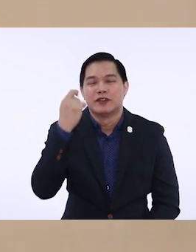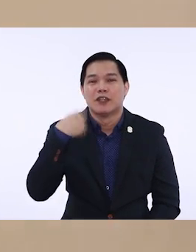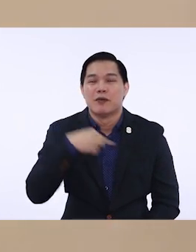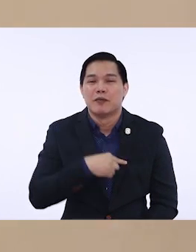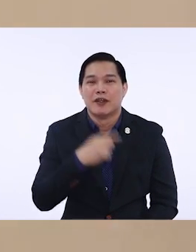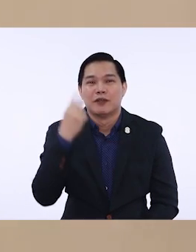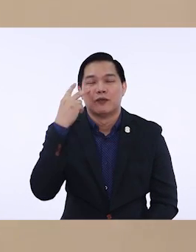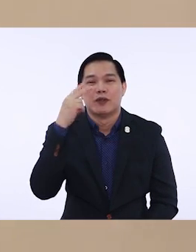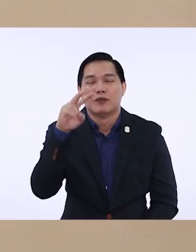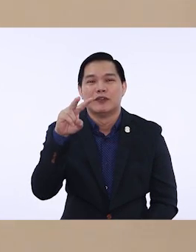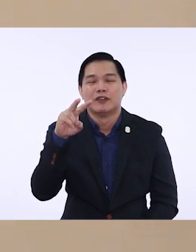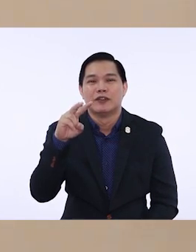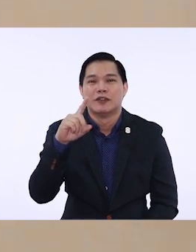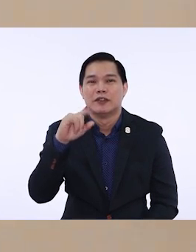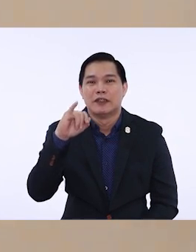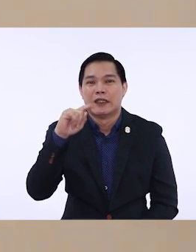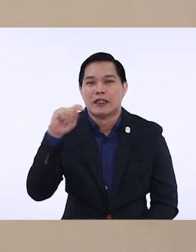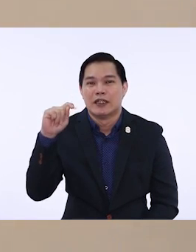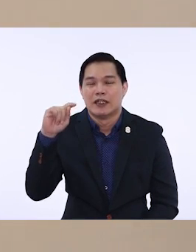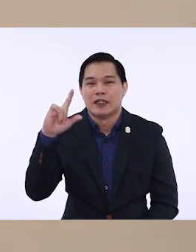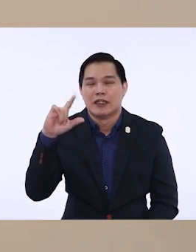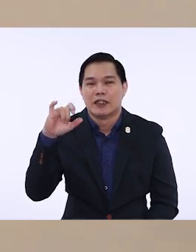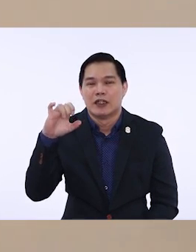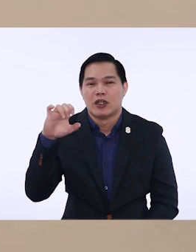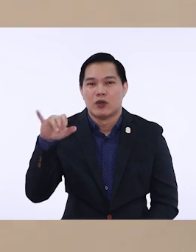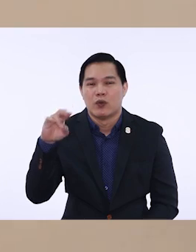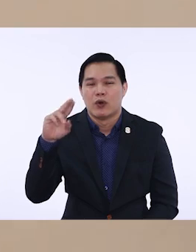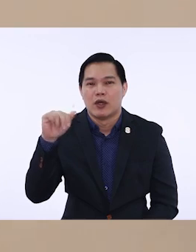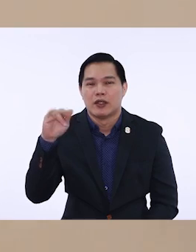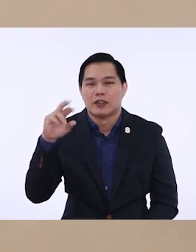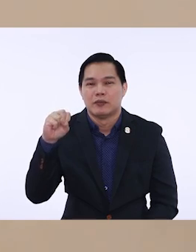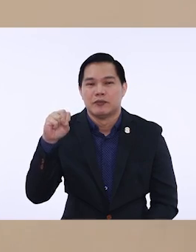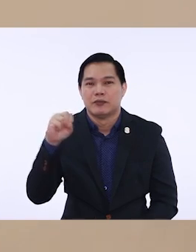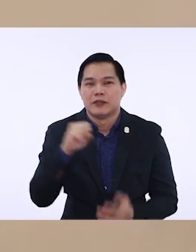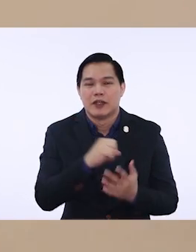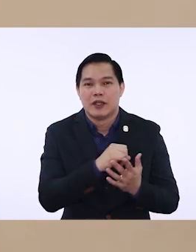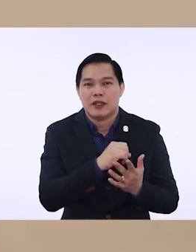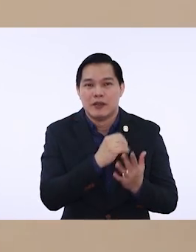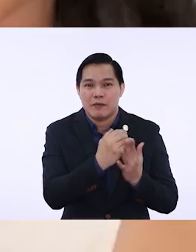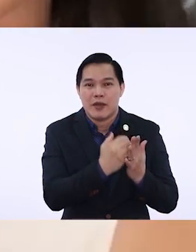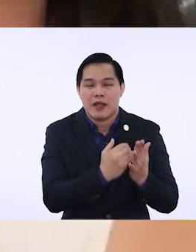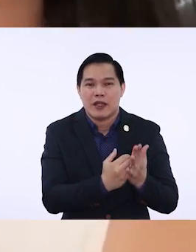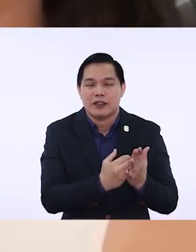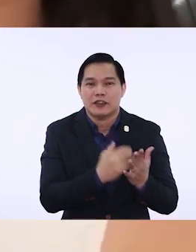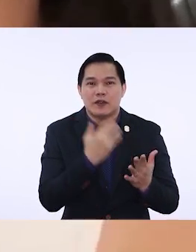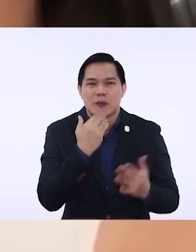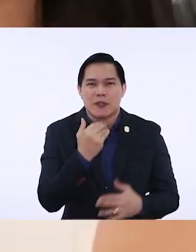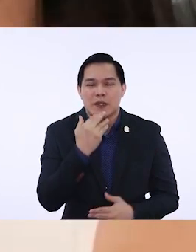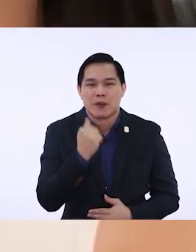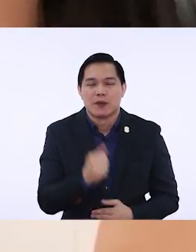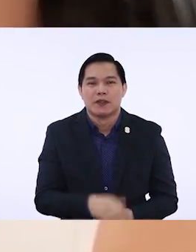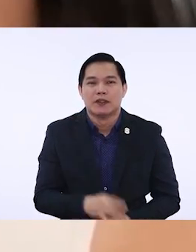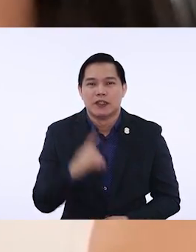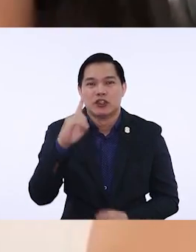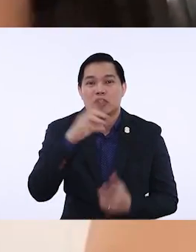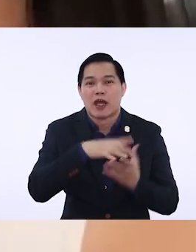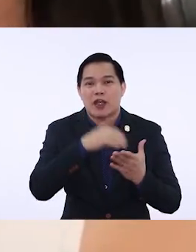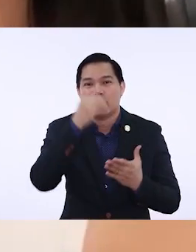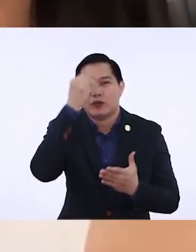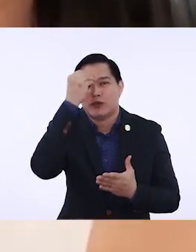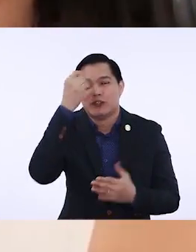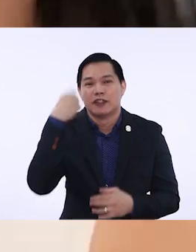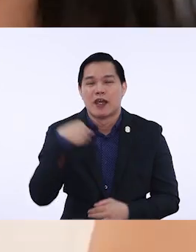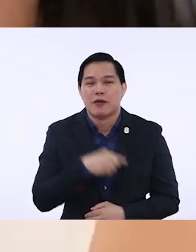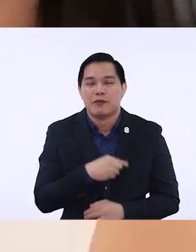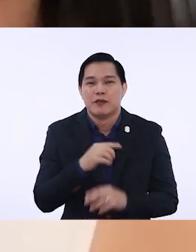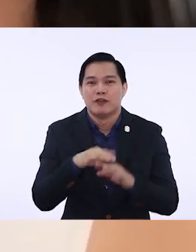ay nanood ng Little One's playlist at nagkulay at nagdrawing po kami. Isa po sa mga natutunan ko po sa